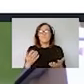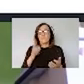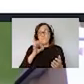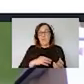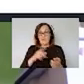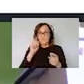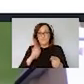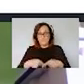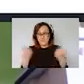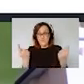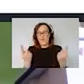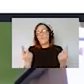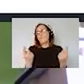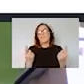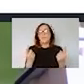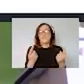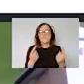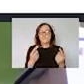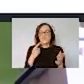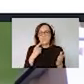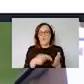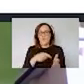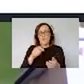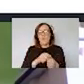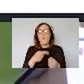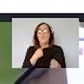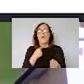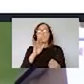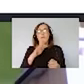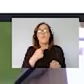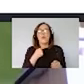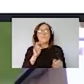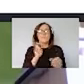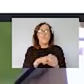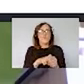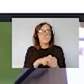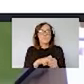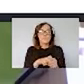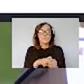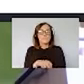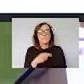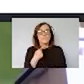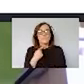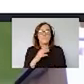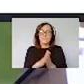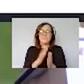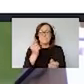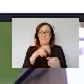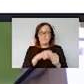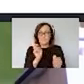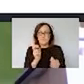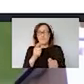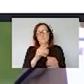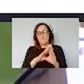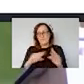się przekonają, to jest pogłos, bo ktoś ma włączony mikrofon. Zaraz wyjdziemy i skończy się